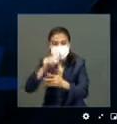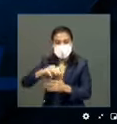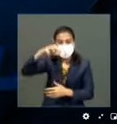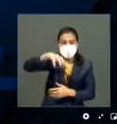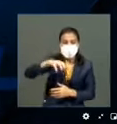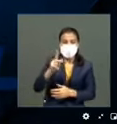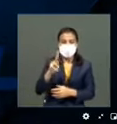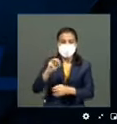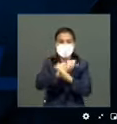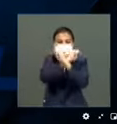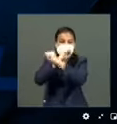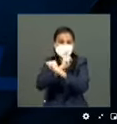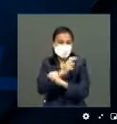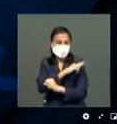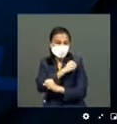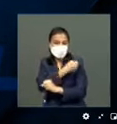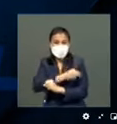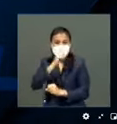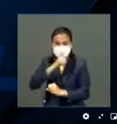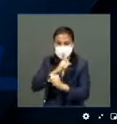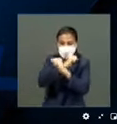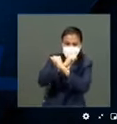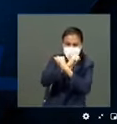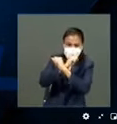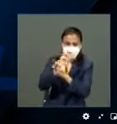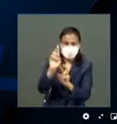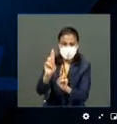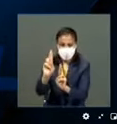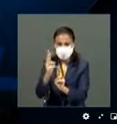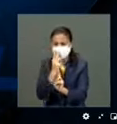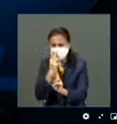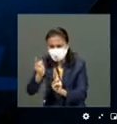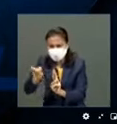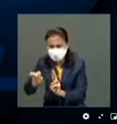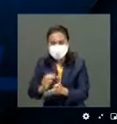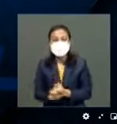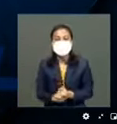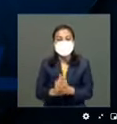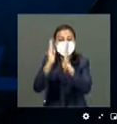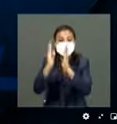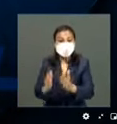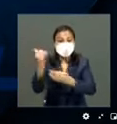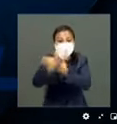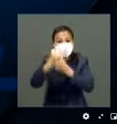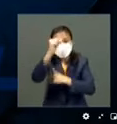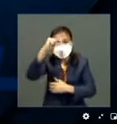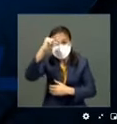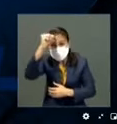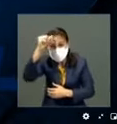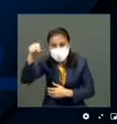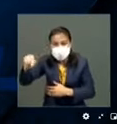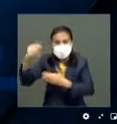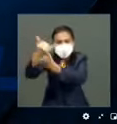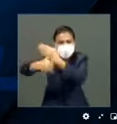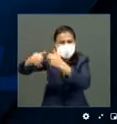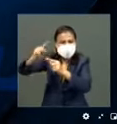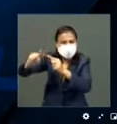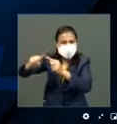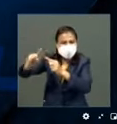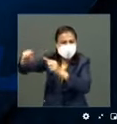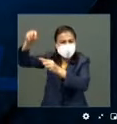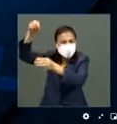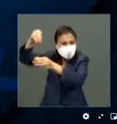นะคะแต่ถ้าไปดูตัวเลขของการเดินทางจากอินเดียตอนนี้ถ้าเป็นต่างชาติจะไม่มีแล้วนะคะหมายความว่าเ